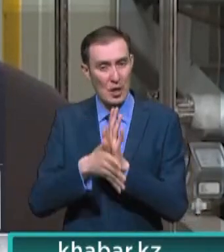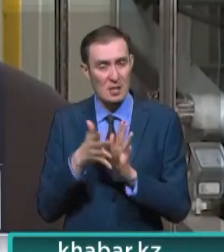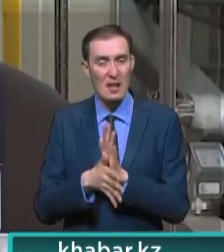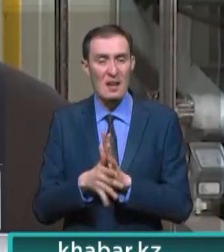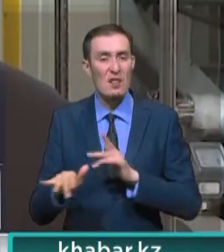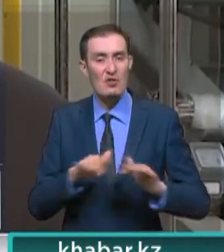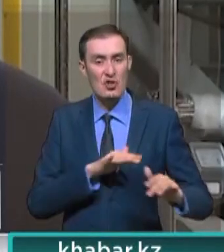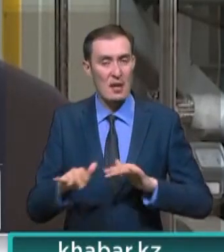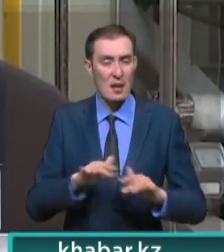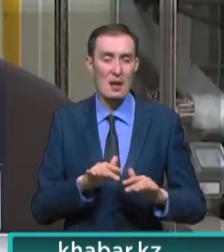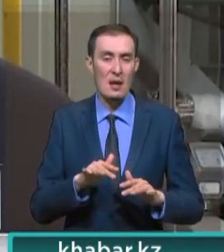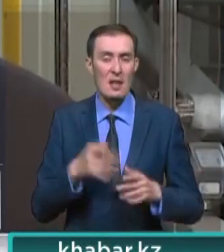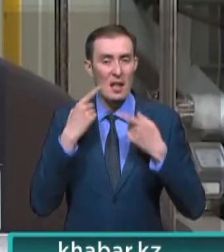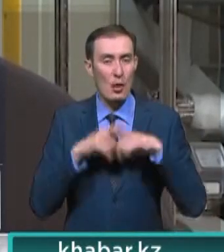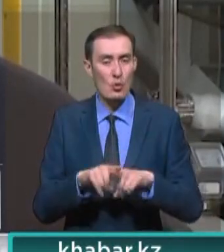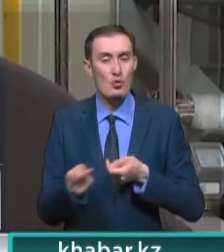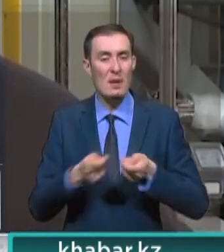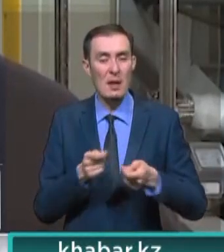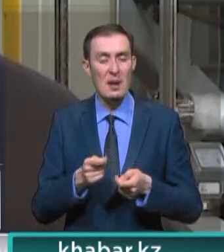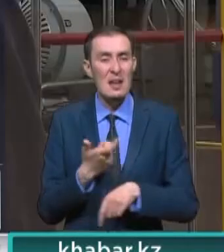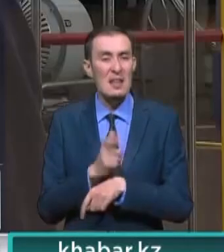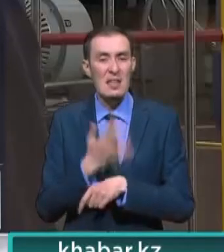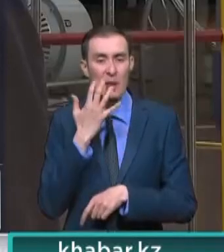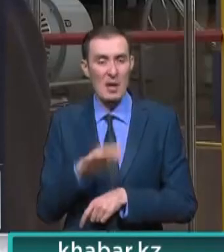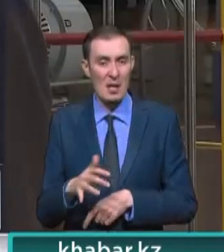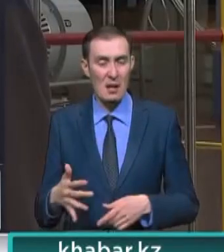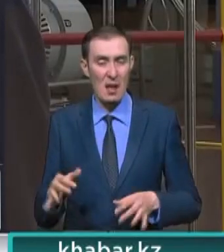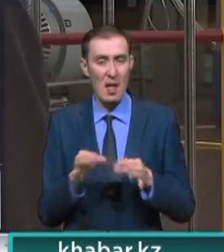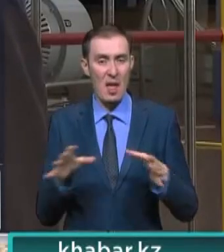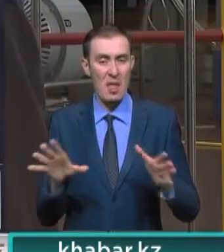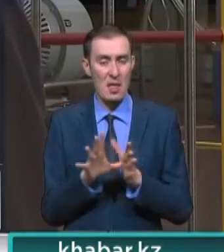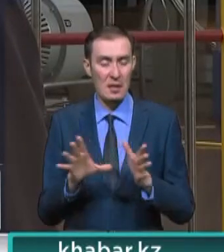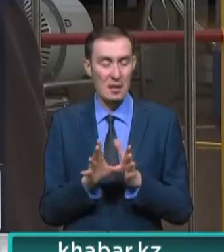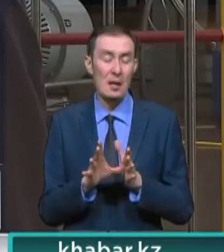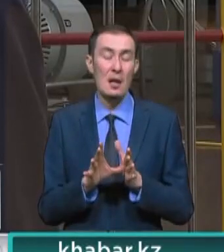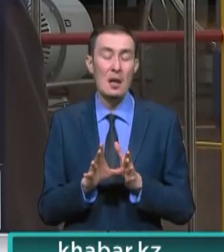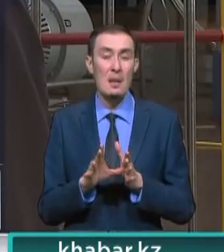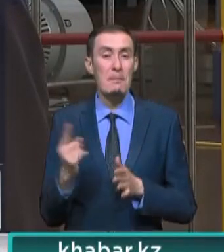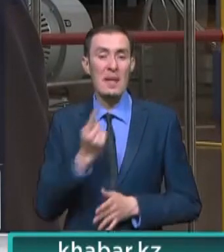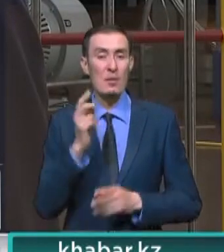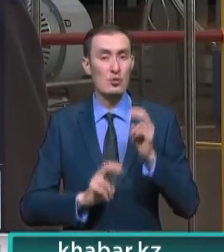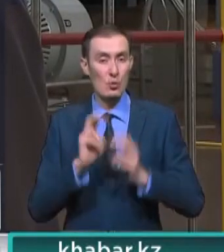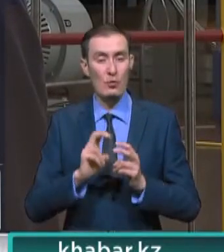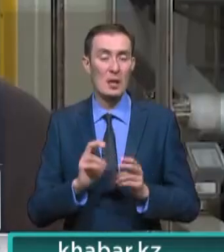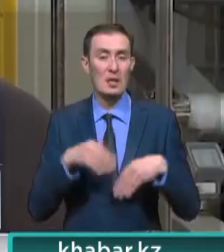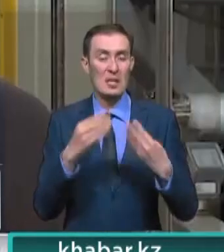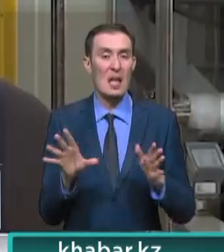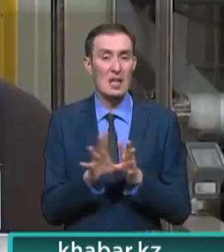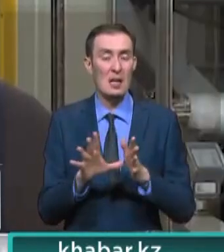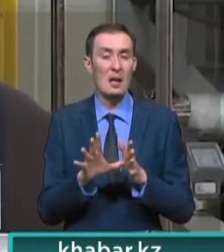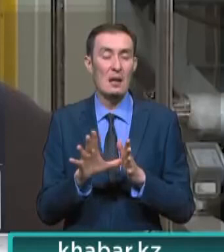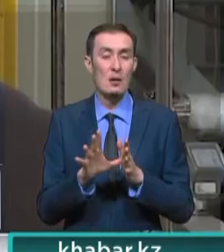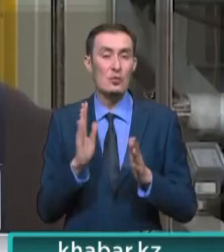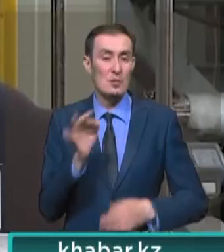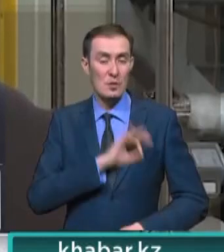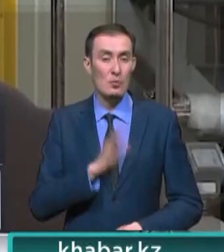продвижения технологии управляемого термоядерного синтеза. В дальнейшем планируется первая установка, которая даст уже электроэнергию в сеть. Планируется, что